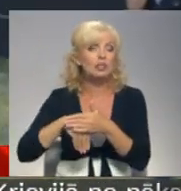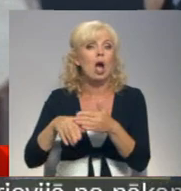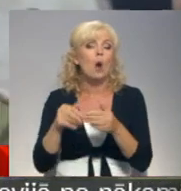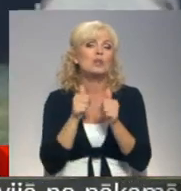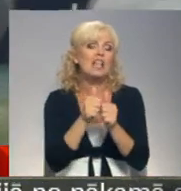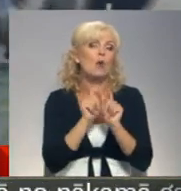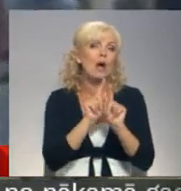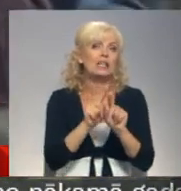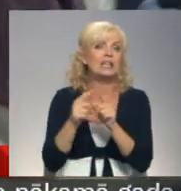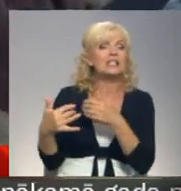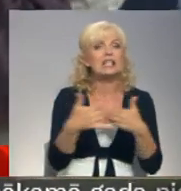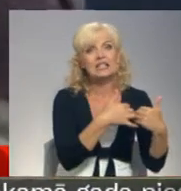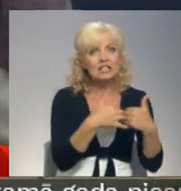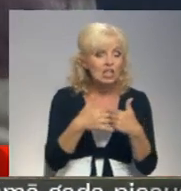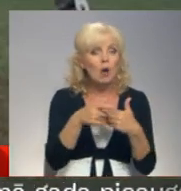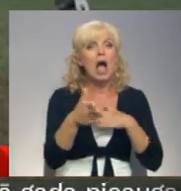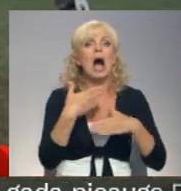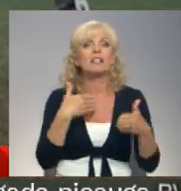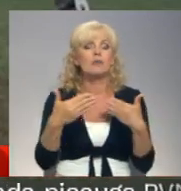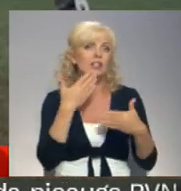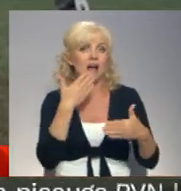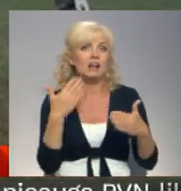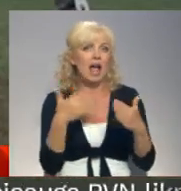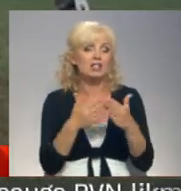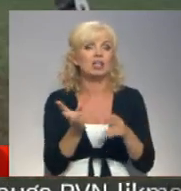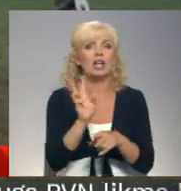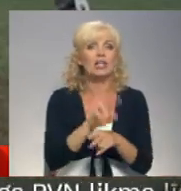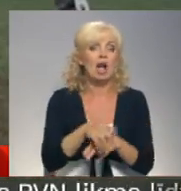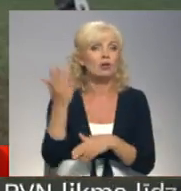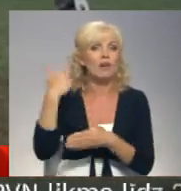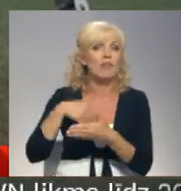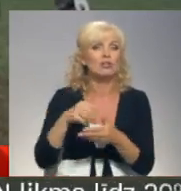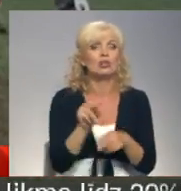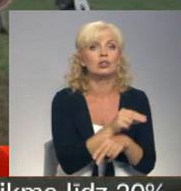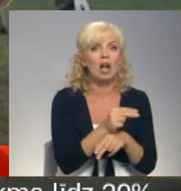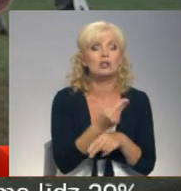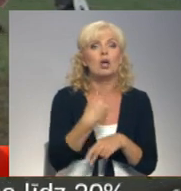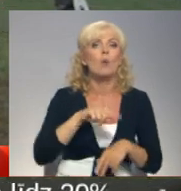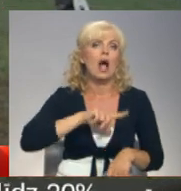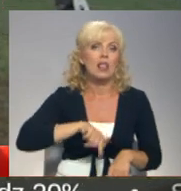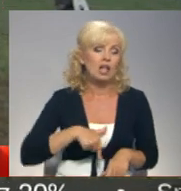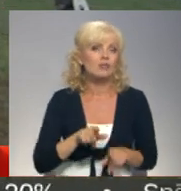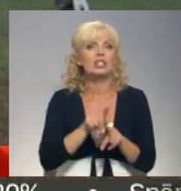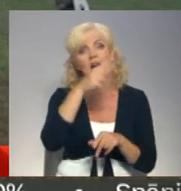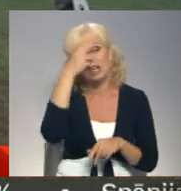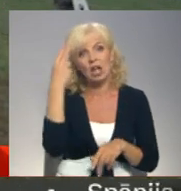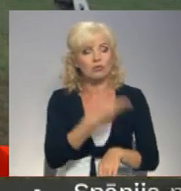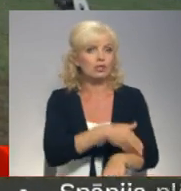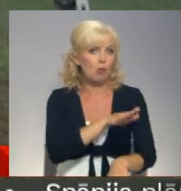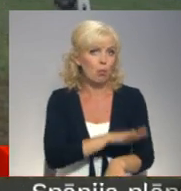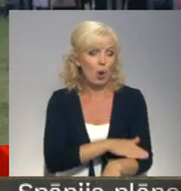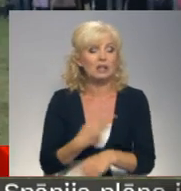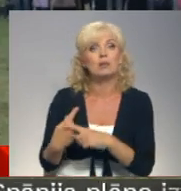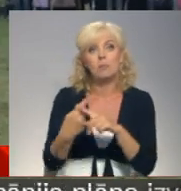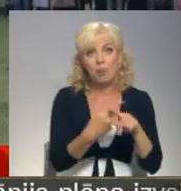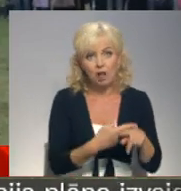cīņām. Atgriezt vēsturisko atmosfēru Rēzeknē ieradās vēstures rekonstrukciju klubi no Latvijas, gan arī Lietuvas, Polijas un